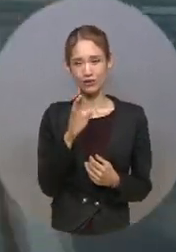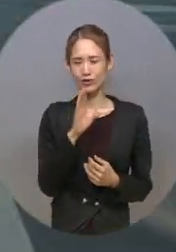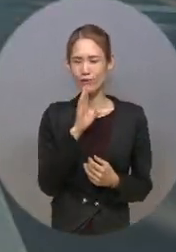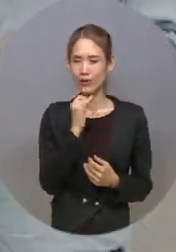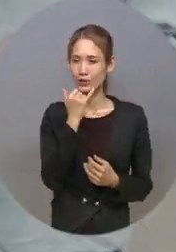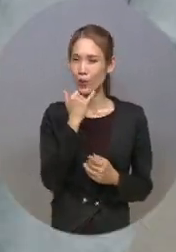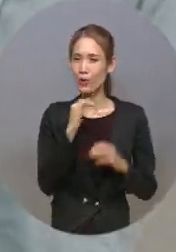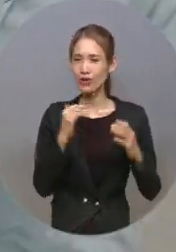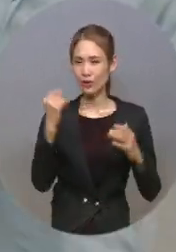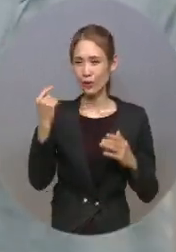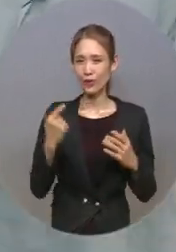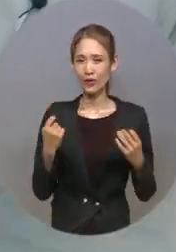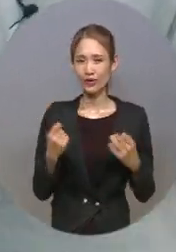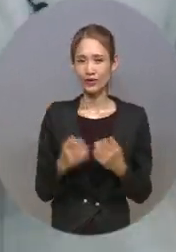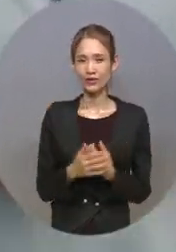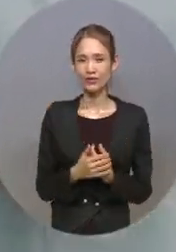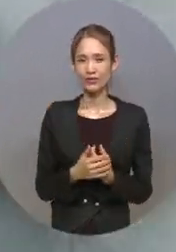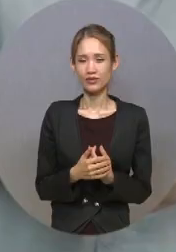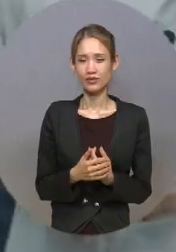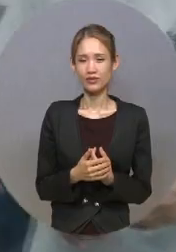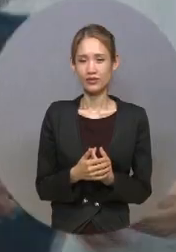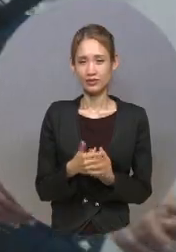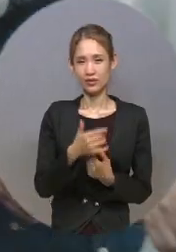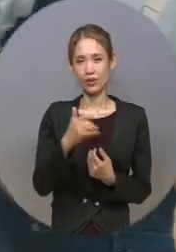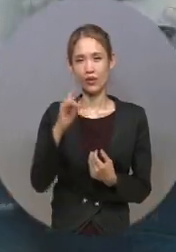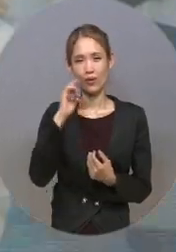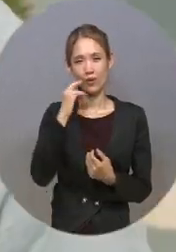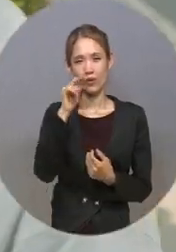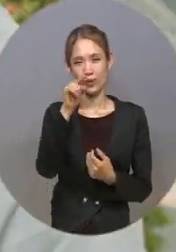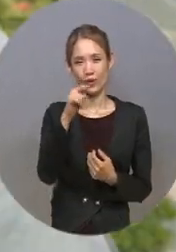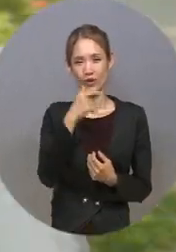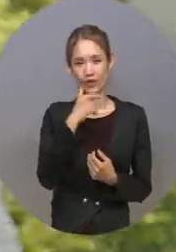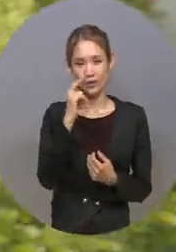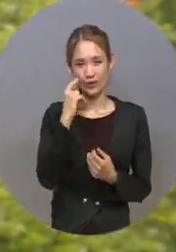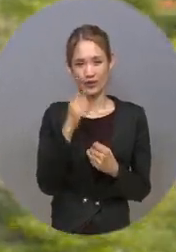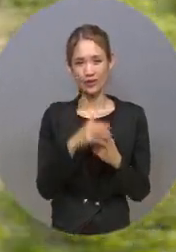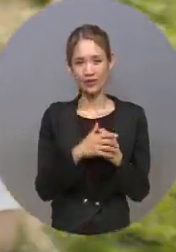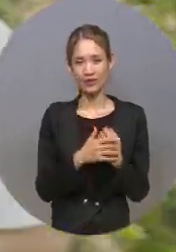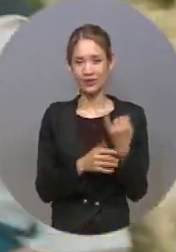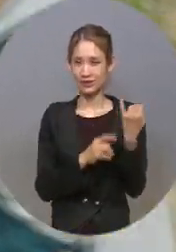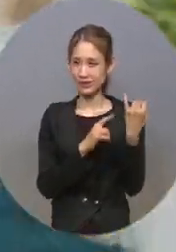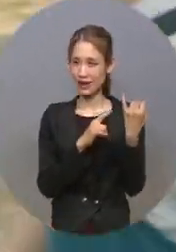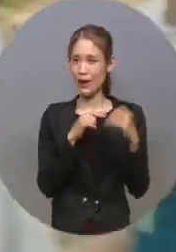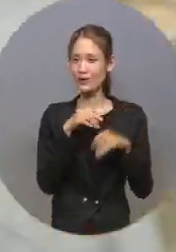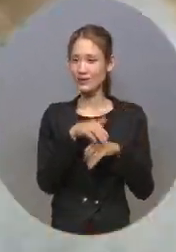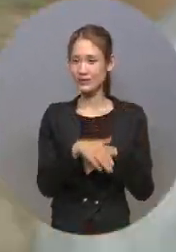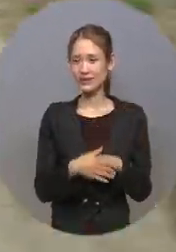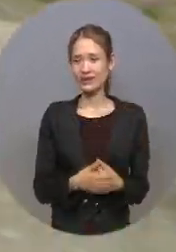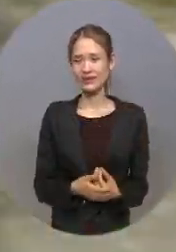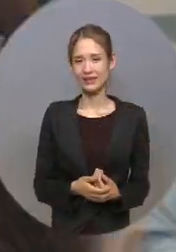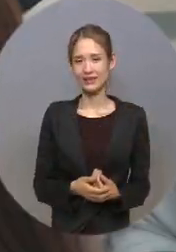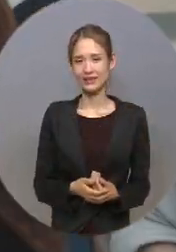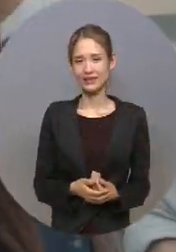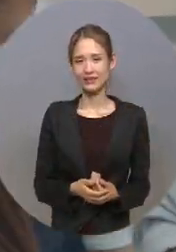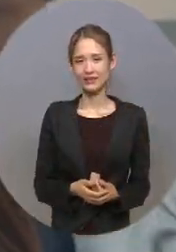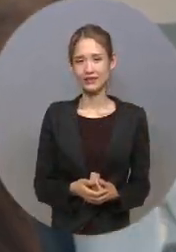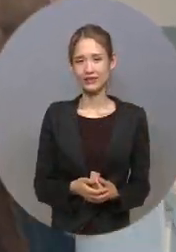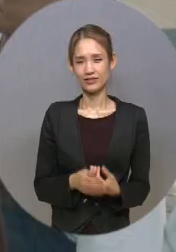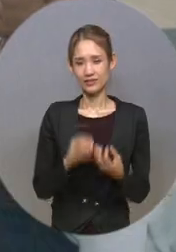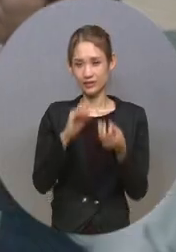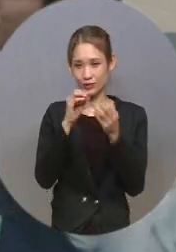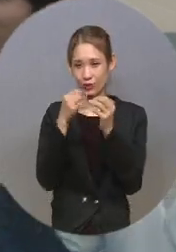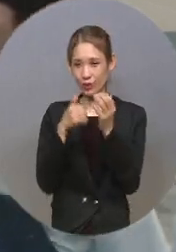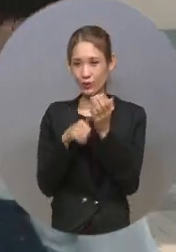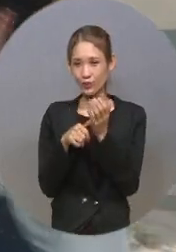와 있는 것 같은. 좋다. 너무 예쁜데? 이거 뭐예요? 야, 이거 추리 스타일이다. 와, 소품샵 같은